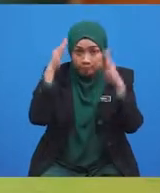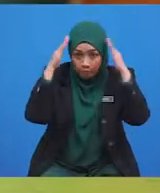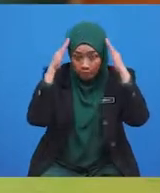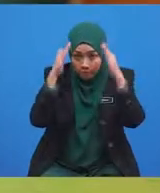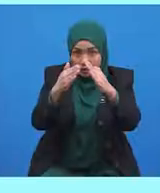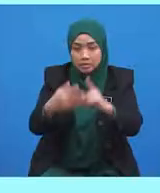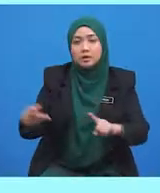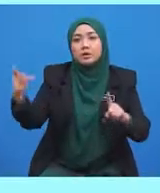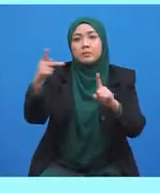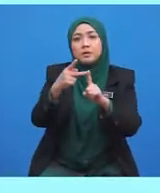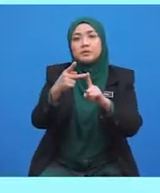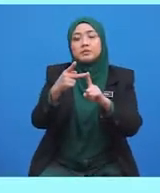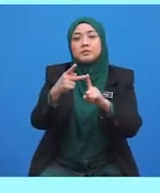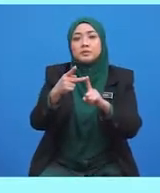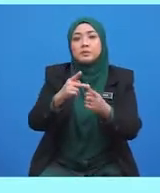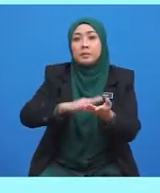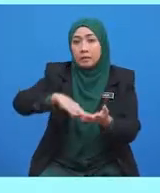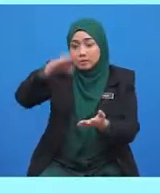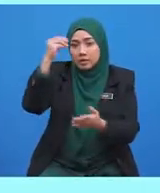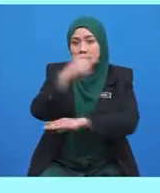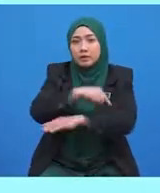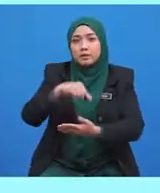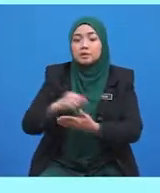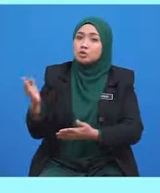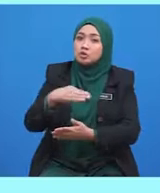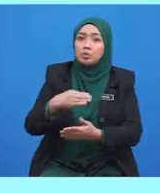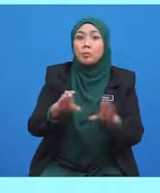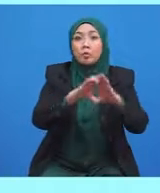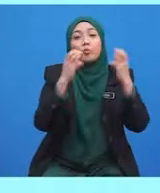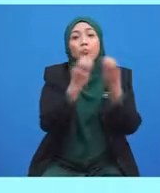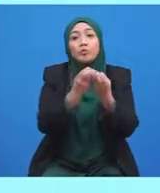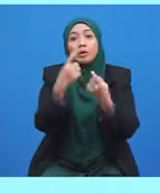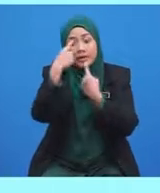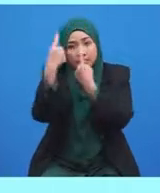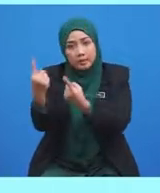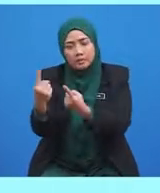Jom kita mengumpul data. Apa itu data?